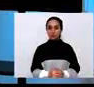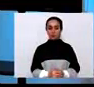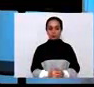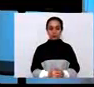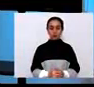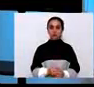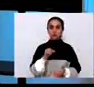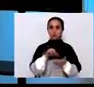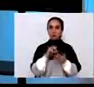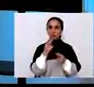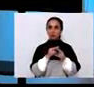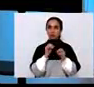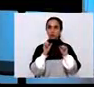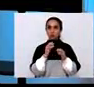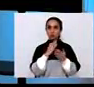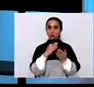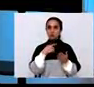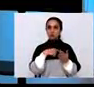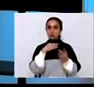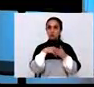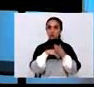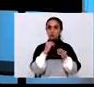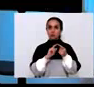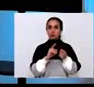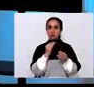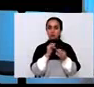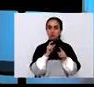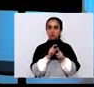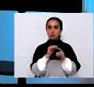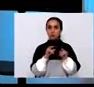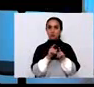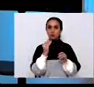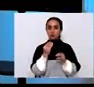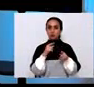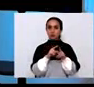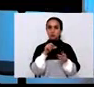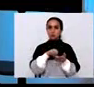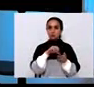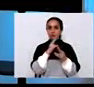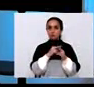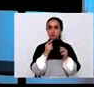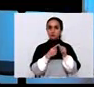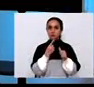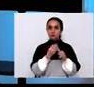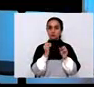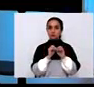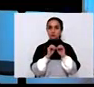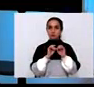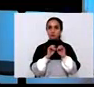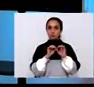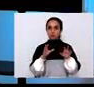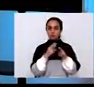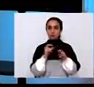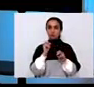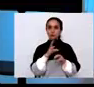Однородные члены предложения могут иметь при себе зависимые слова. Такие однородные члены называются распространенными,